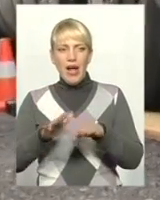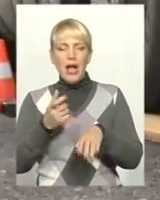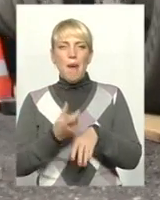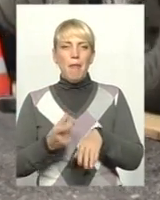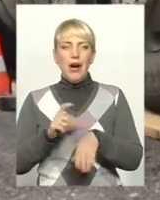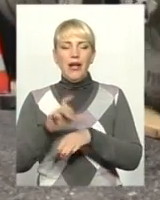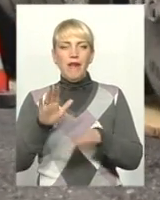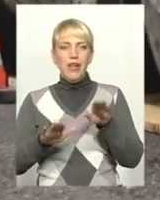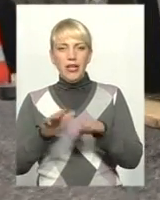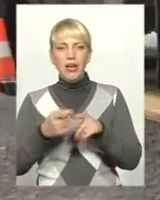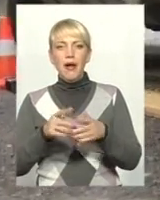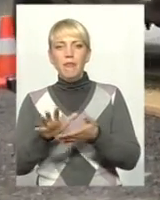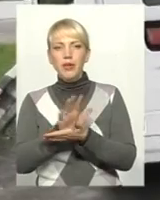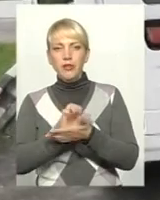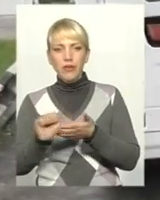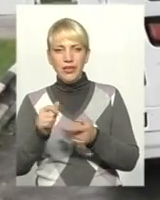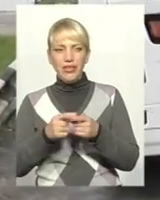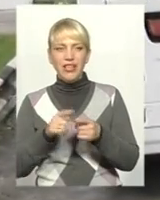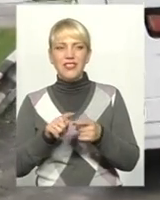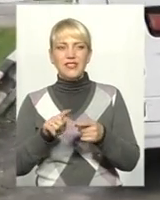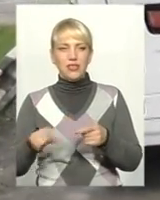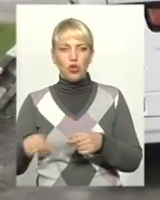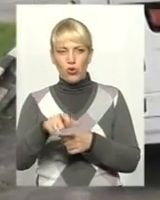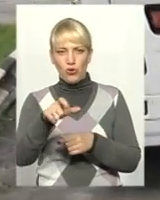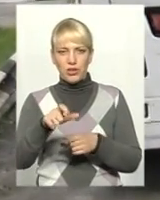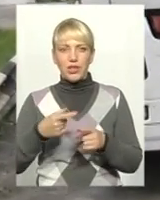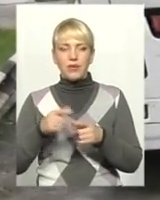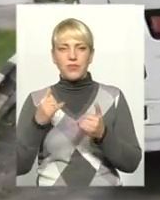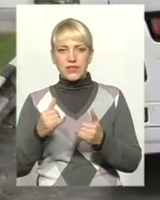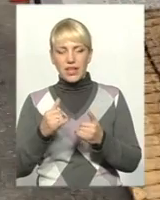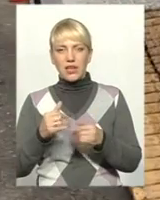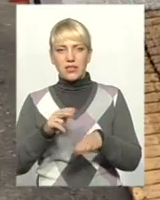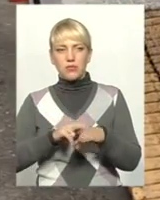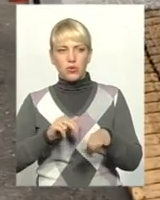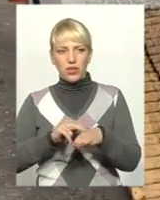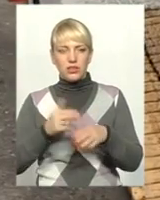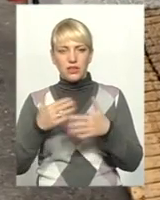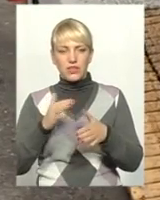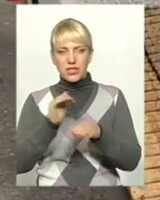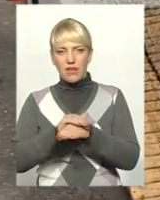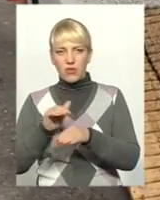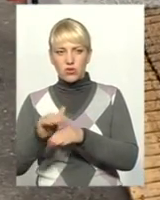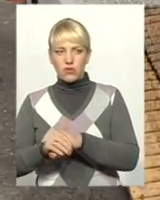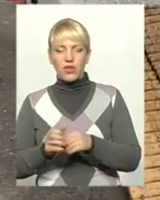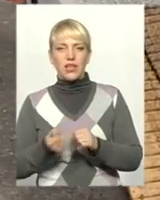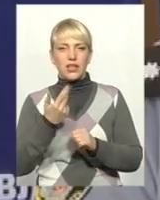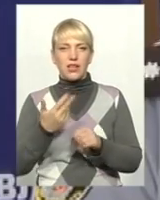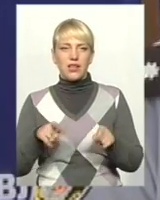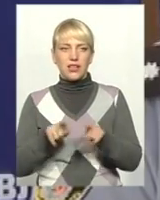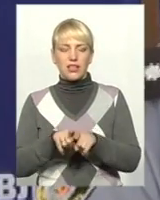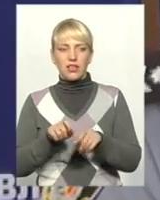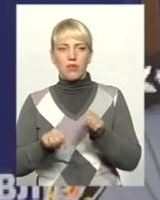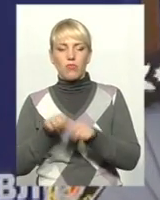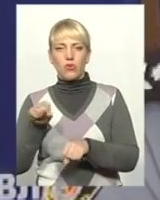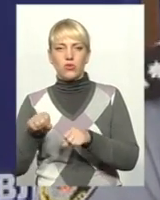перевантажений транспорт псує і без того неідеальні українські автобани. Наразі правоохоронці краю вже зафіксували кілька таких порушень.